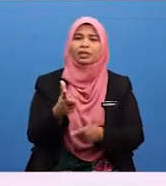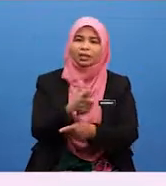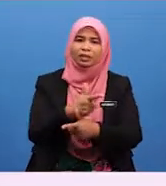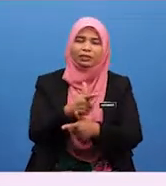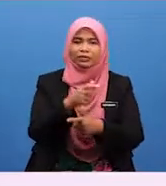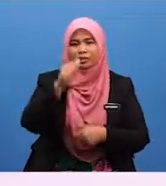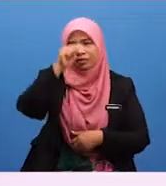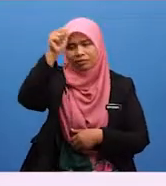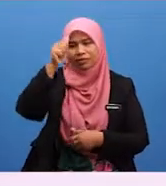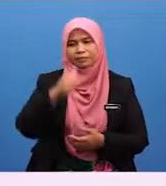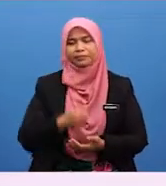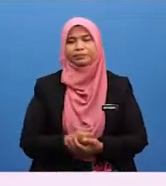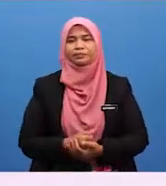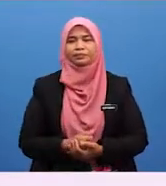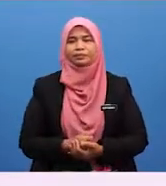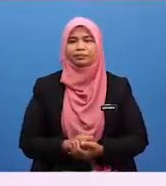SWT.